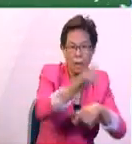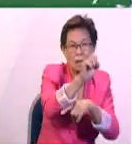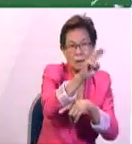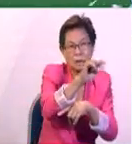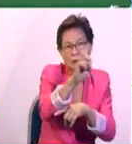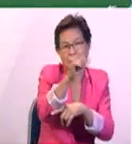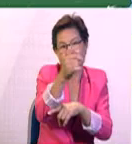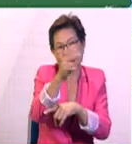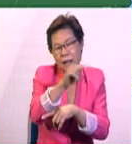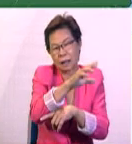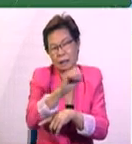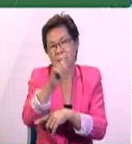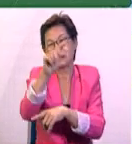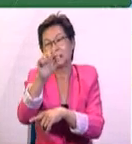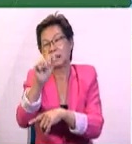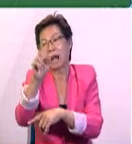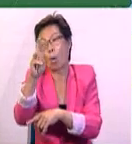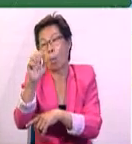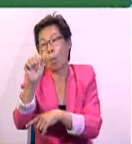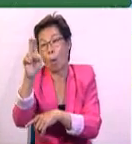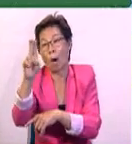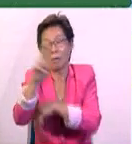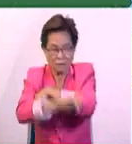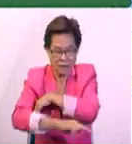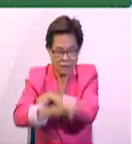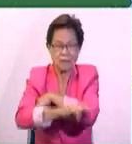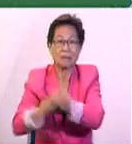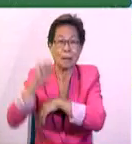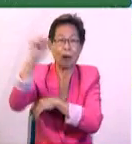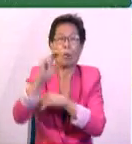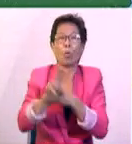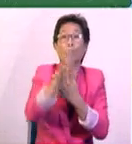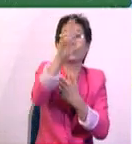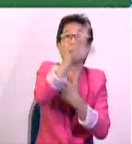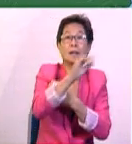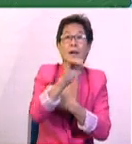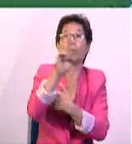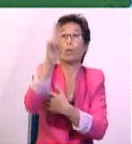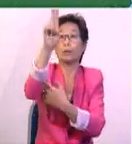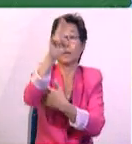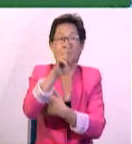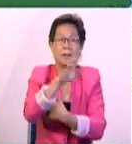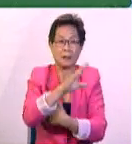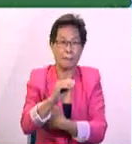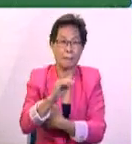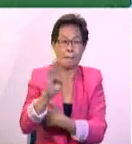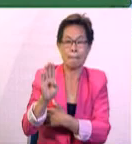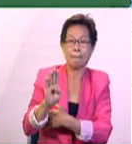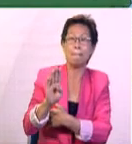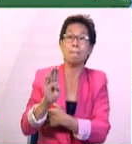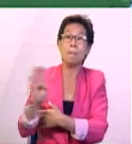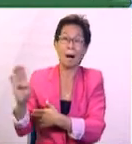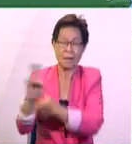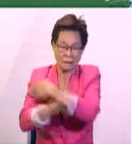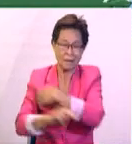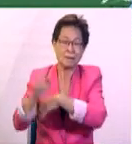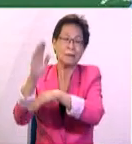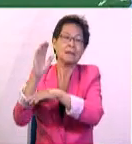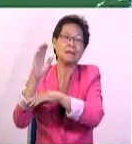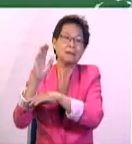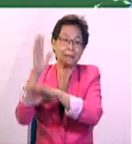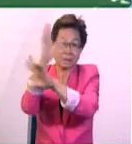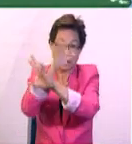Sandakan dan juga Tawau negeri Sabah, manakala di bahagian utara dan juga barat negeri Sarawak meliputi bahagian